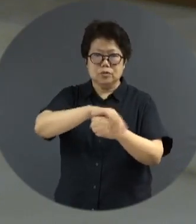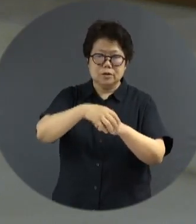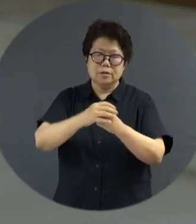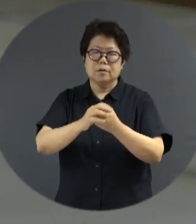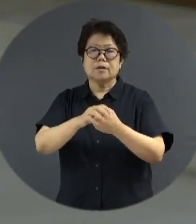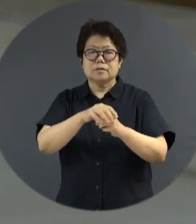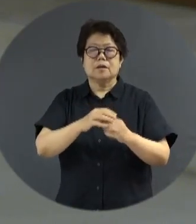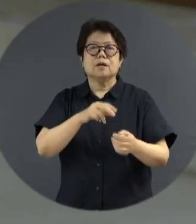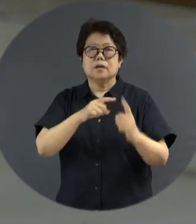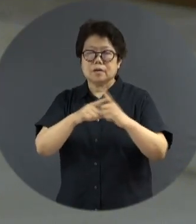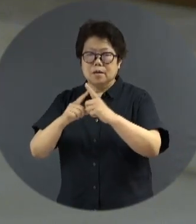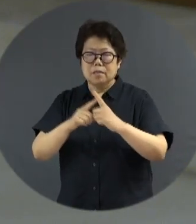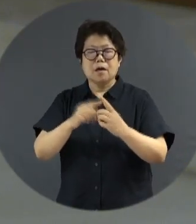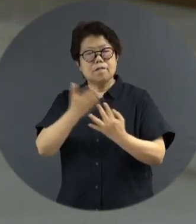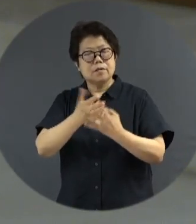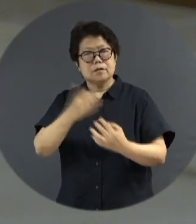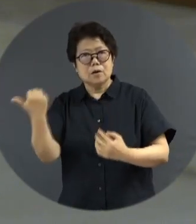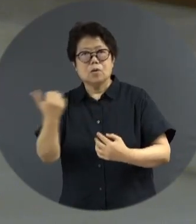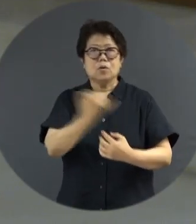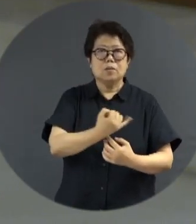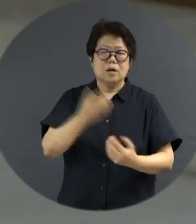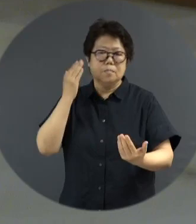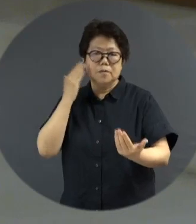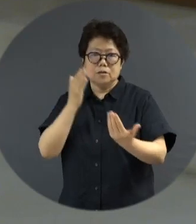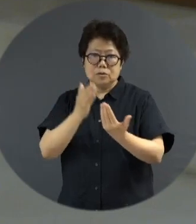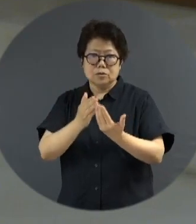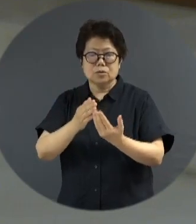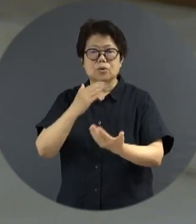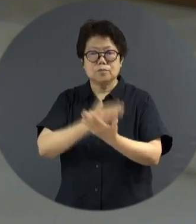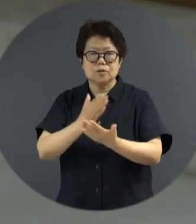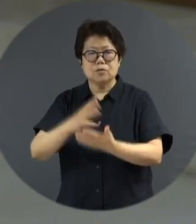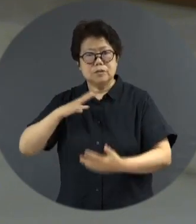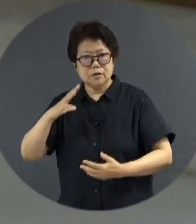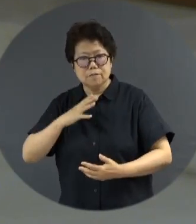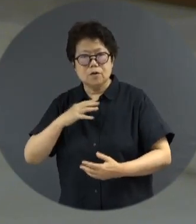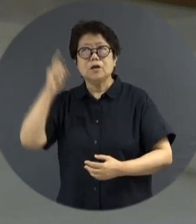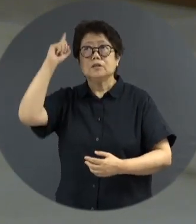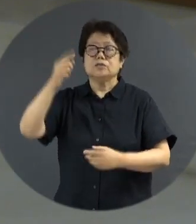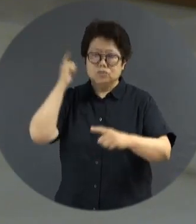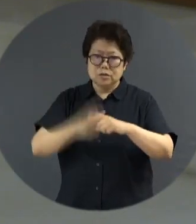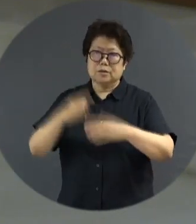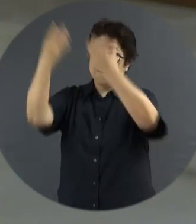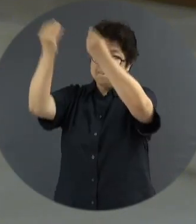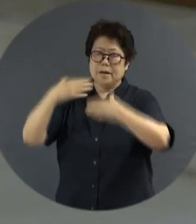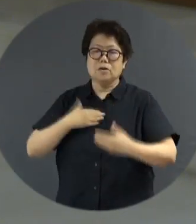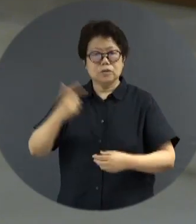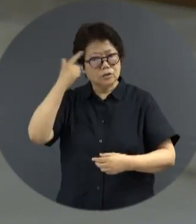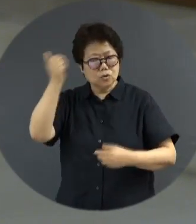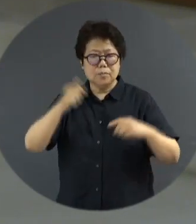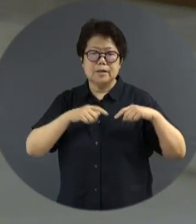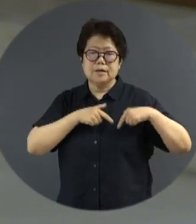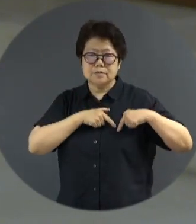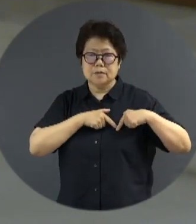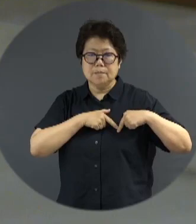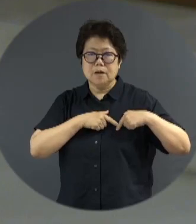恶。面对变幻的时局，天主都会赏赐给我们智慧的心，去辨别那些我们